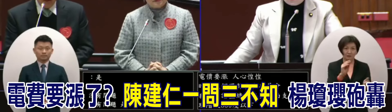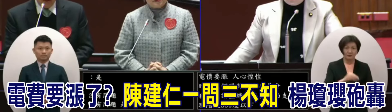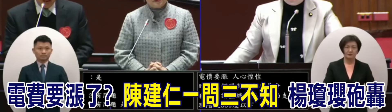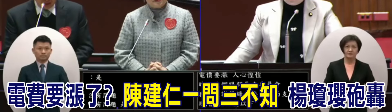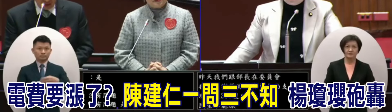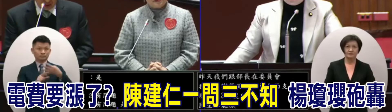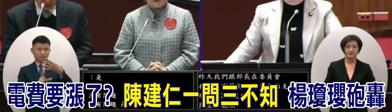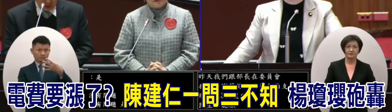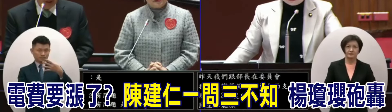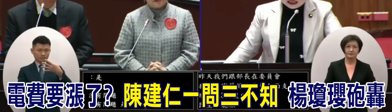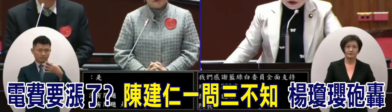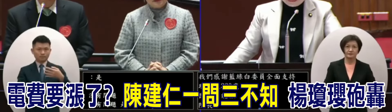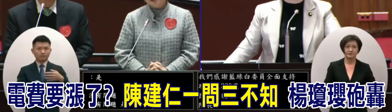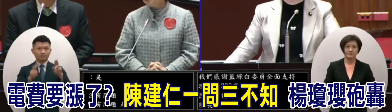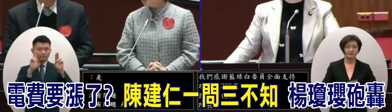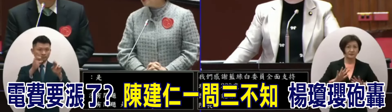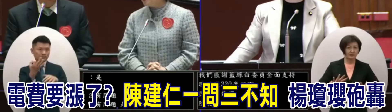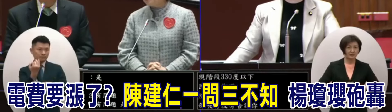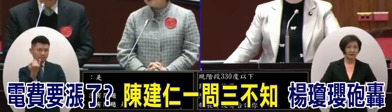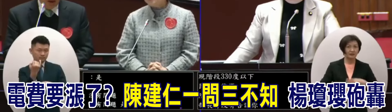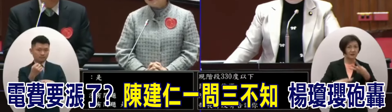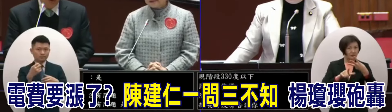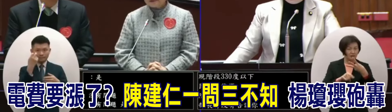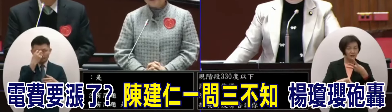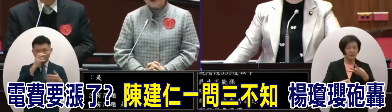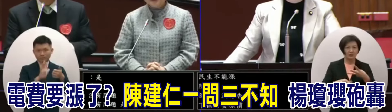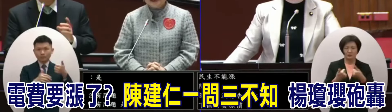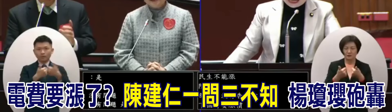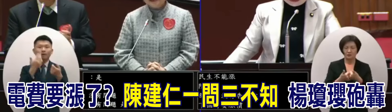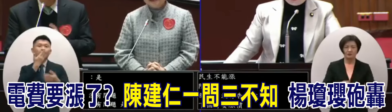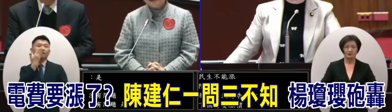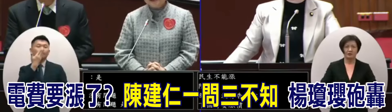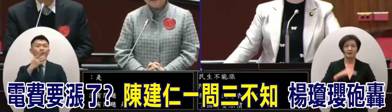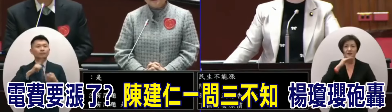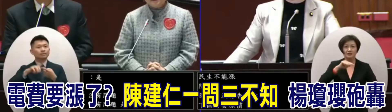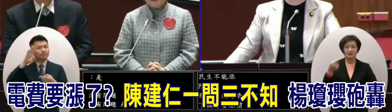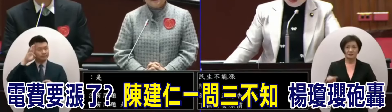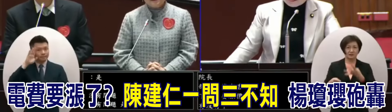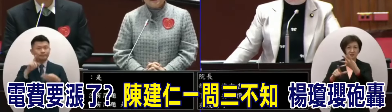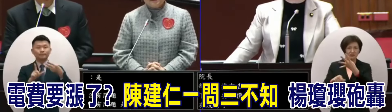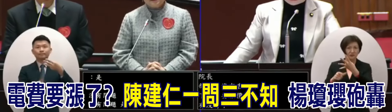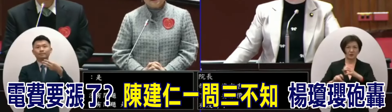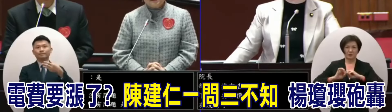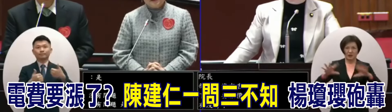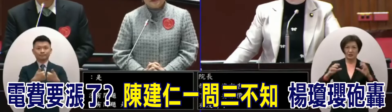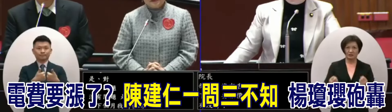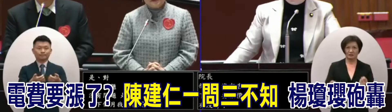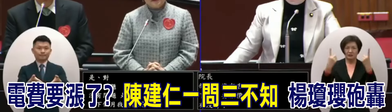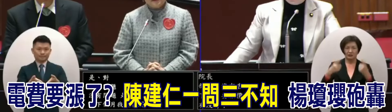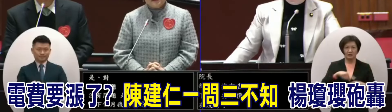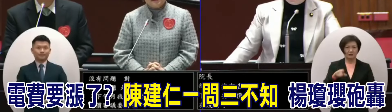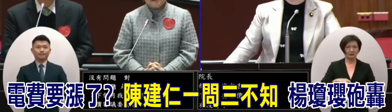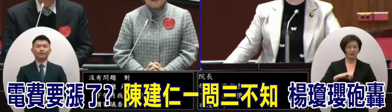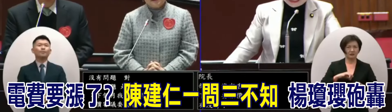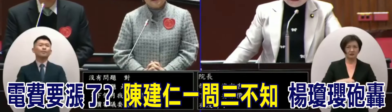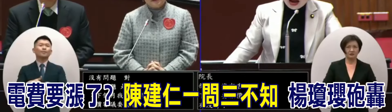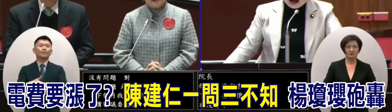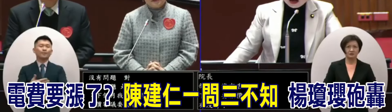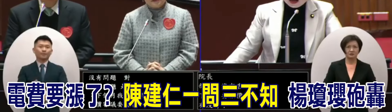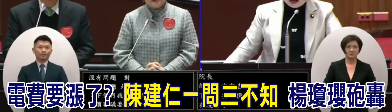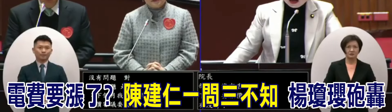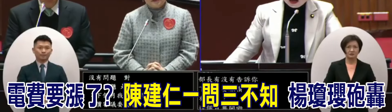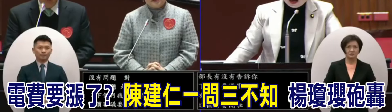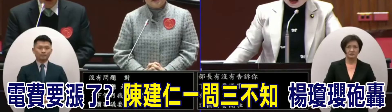开电价审议委员会。 这个月要开了。 哦，这个月要开，抱歉。 下个月要宣布，说我好紧张哎。 对，不会了，因为